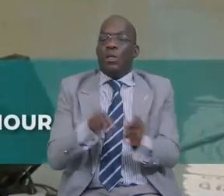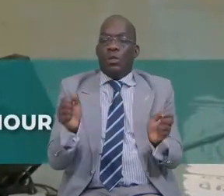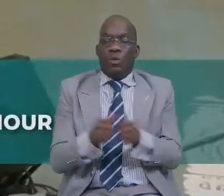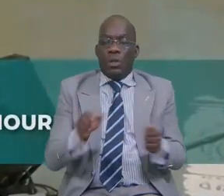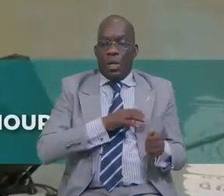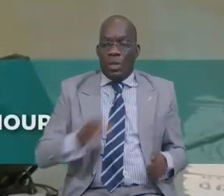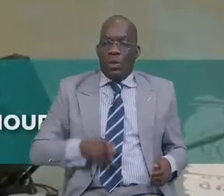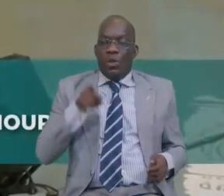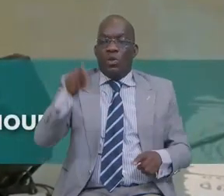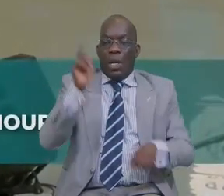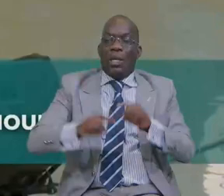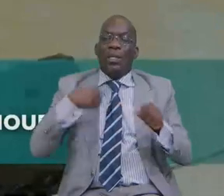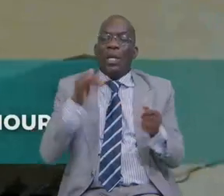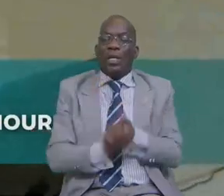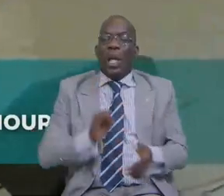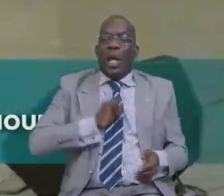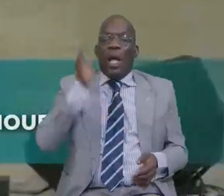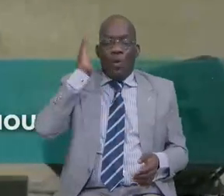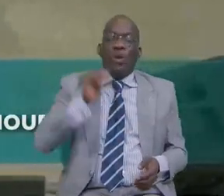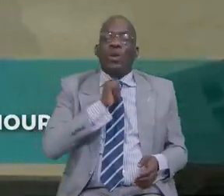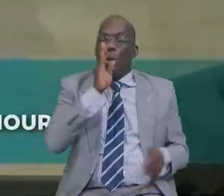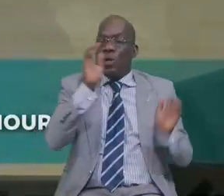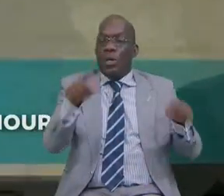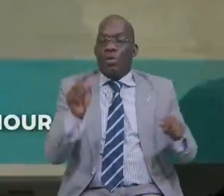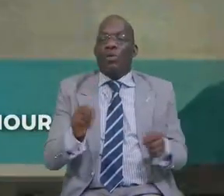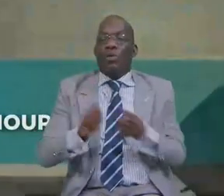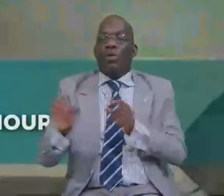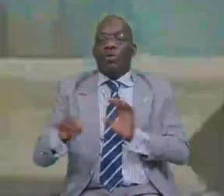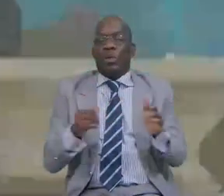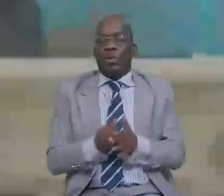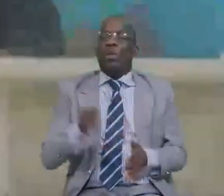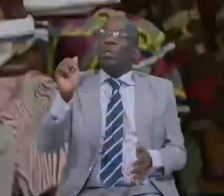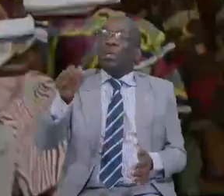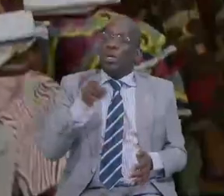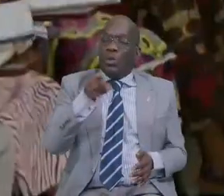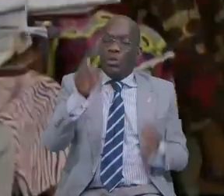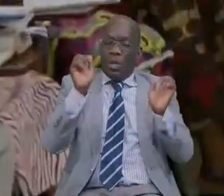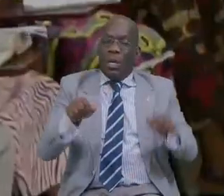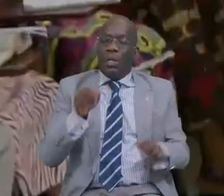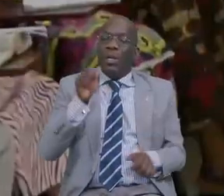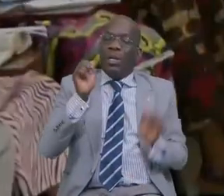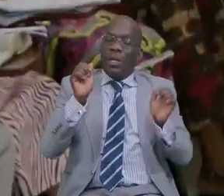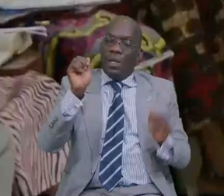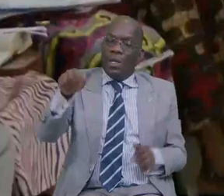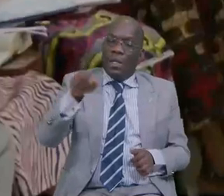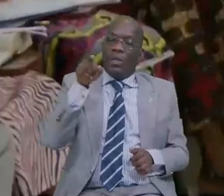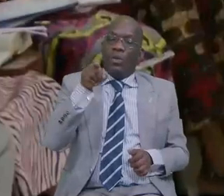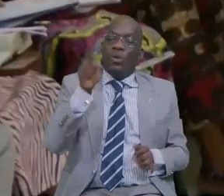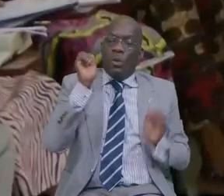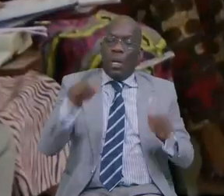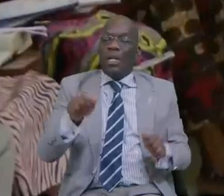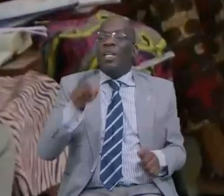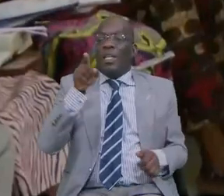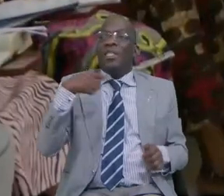faire ce qu'il a fait. Oui, tu peux. Tout ce qu'il avait, il a dit, quiconque croit